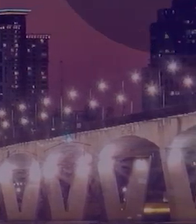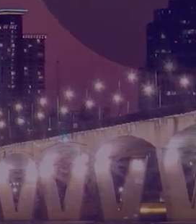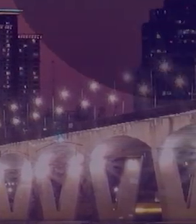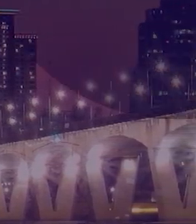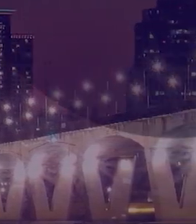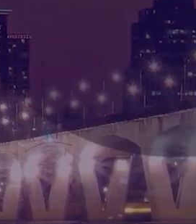n